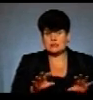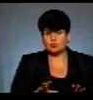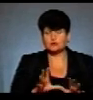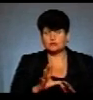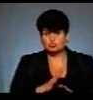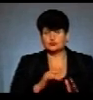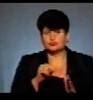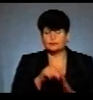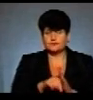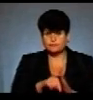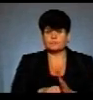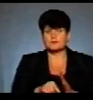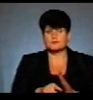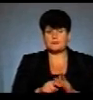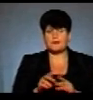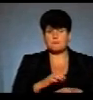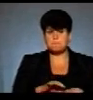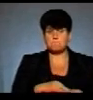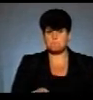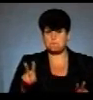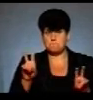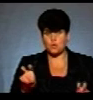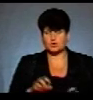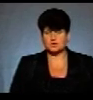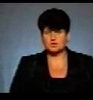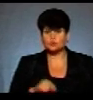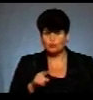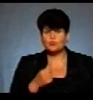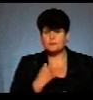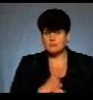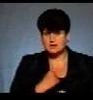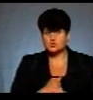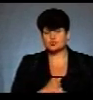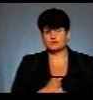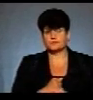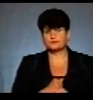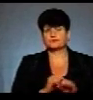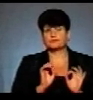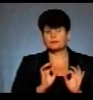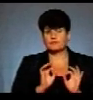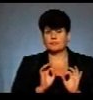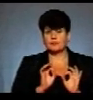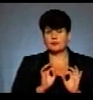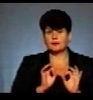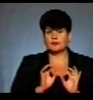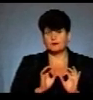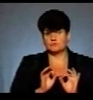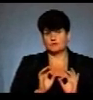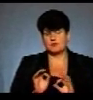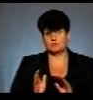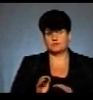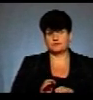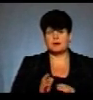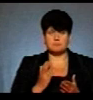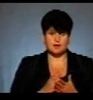введено поняття «булінг». Тому ми з цього часу працюємо в належно урегульованому правовому полі.